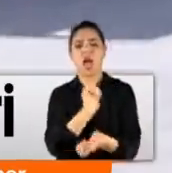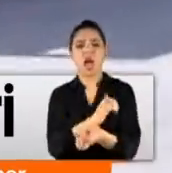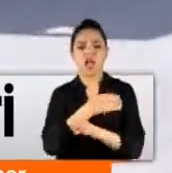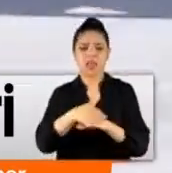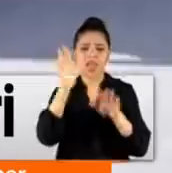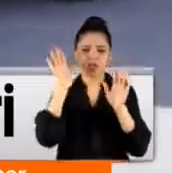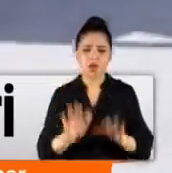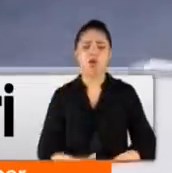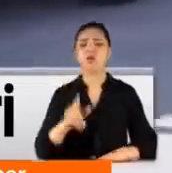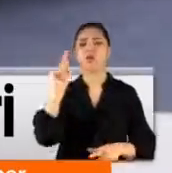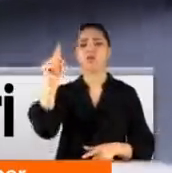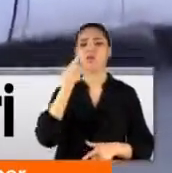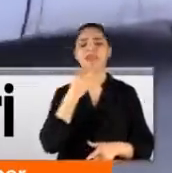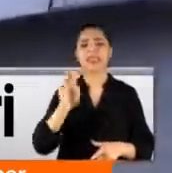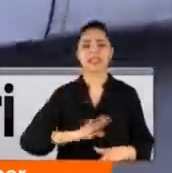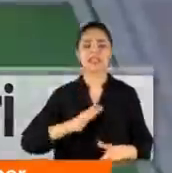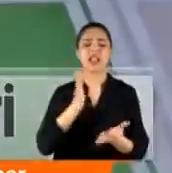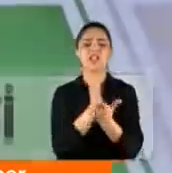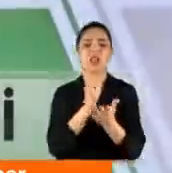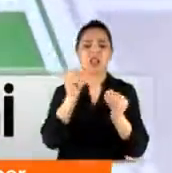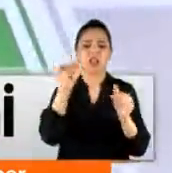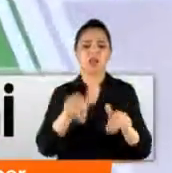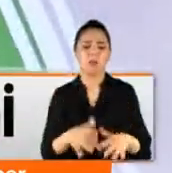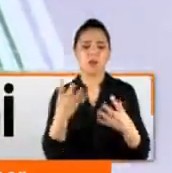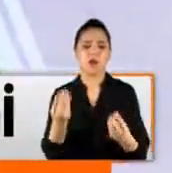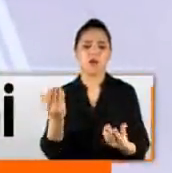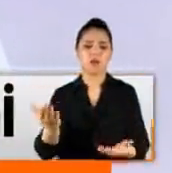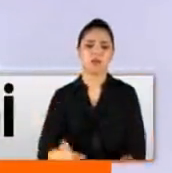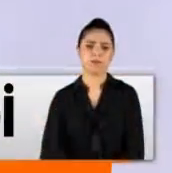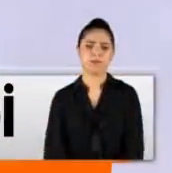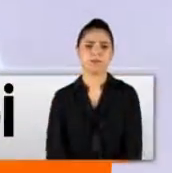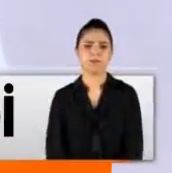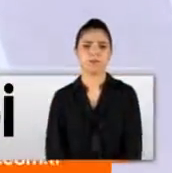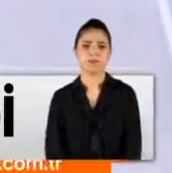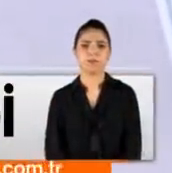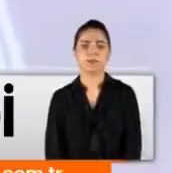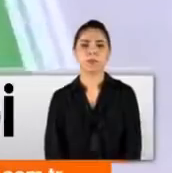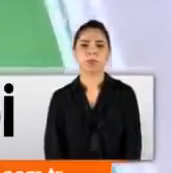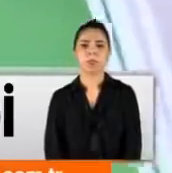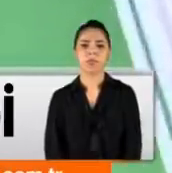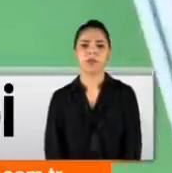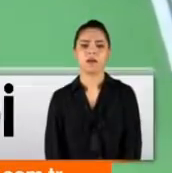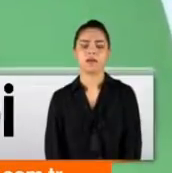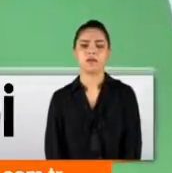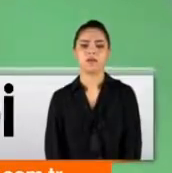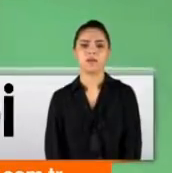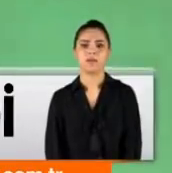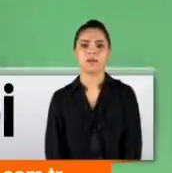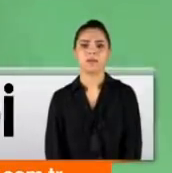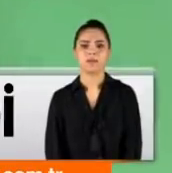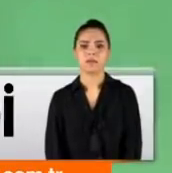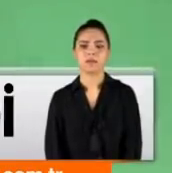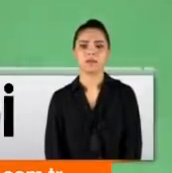olsa kızlarının cenazesini toprağa verdi. Ben ölürüm sana kızım. Kızım oğlum